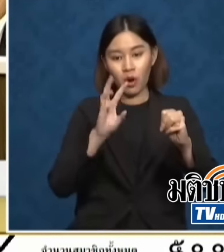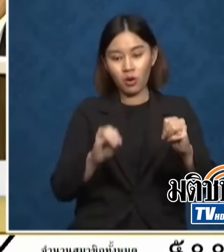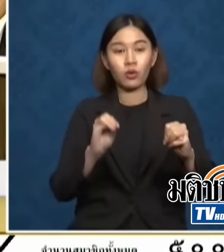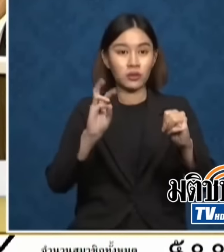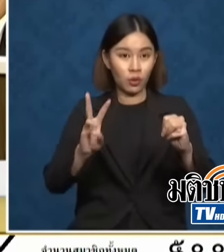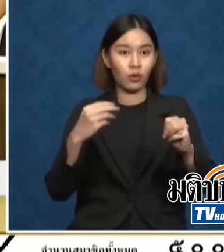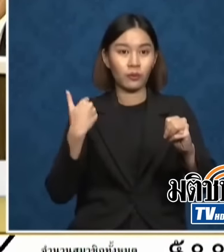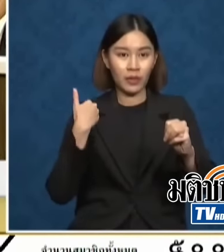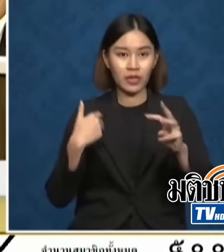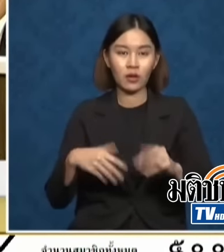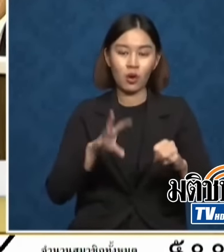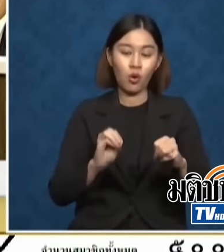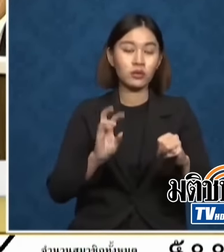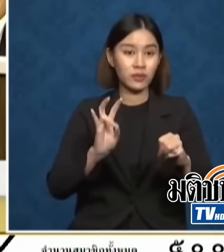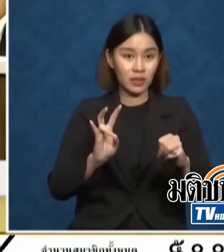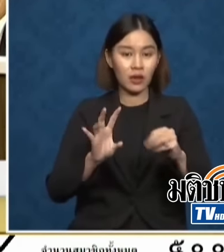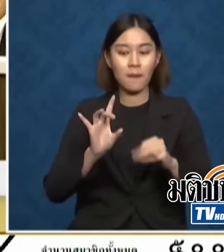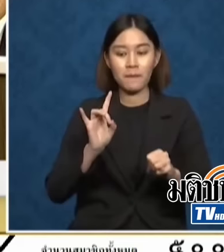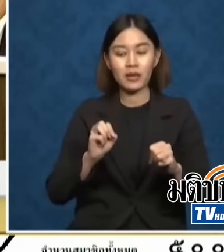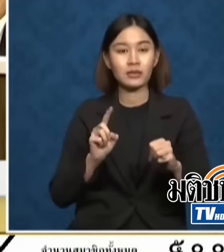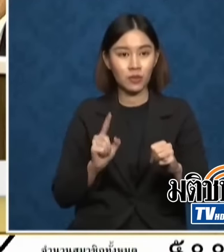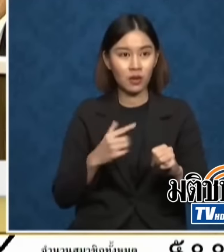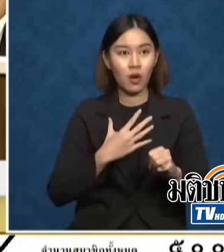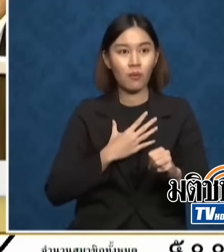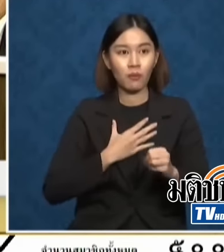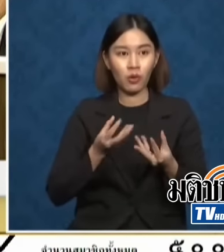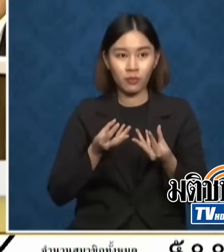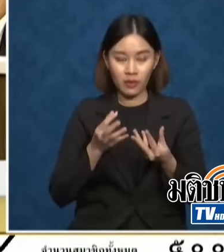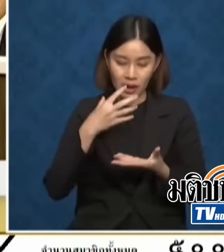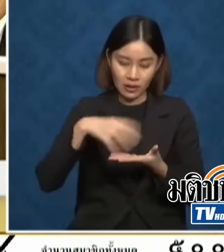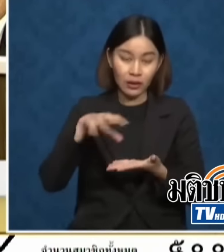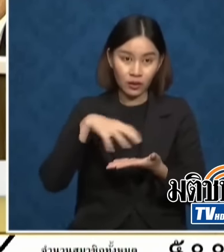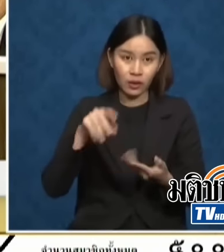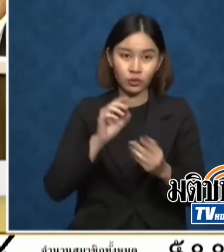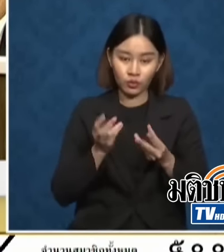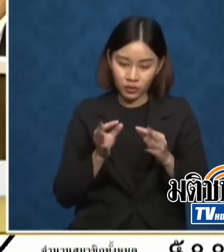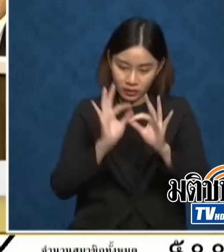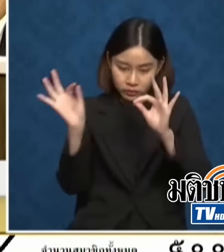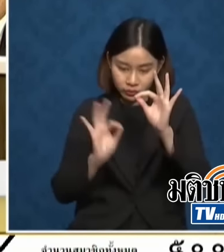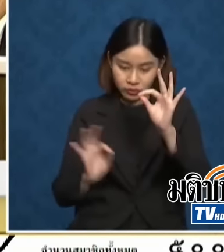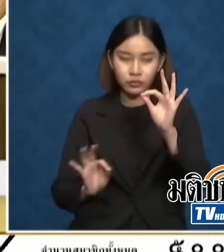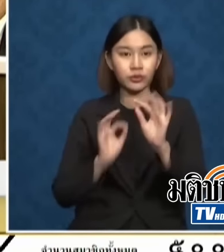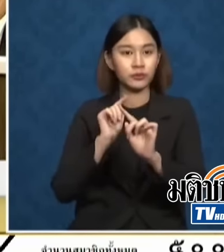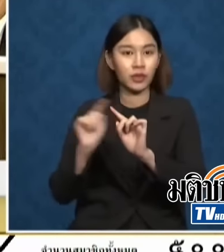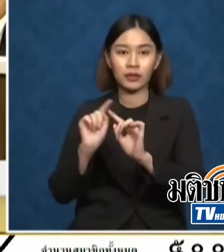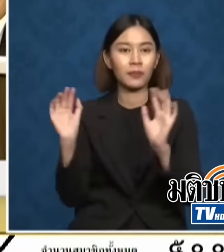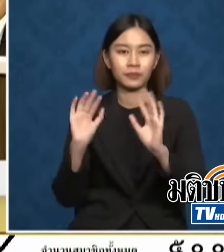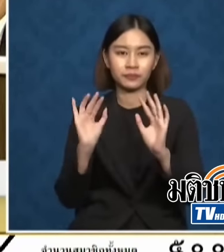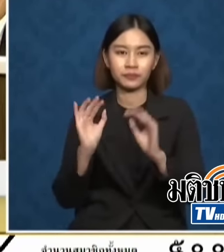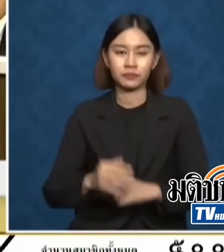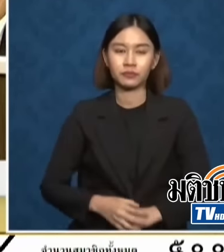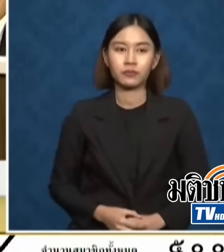า66มาตรา67มาตรา81ผมจะไม่ขอกล่าวในเนื้อหาในรายละเอีย